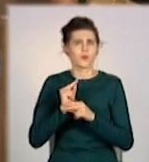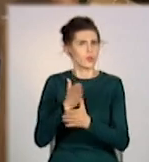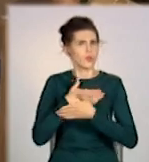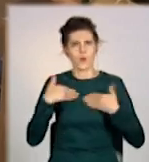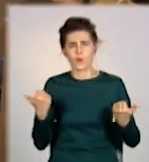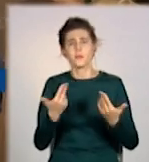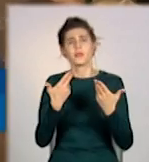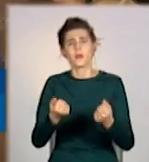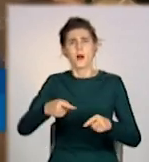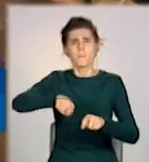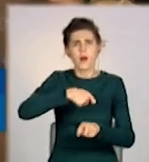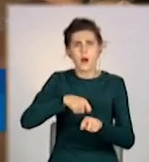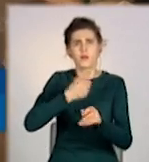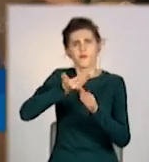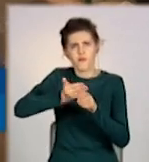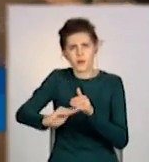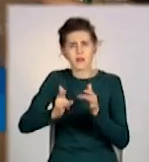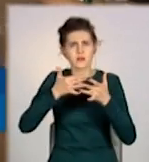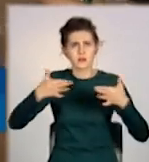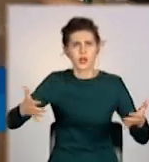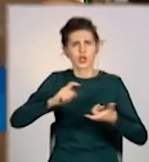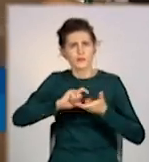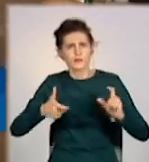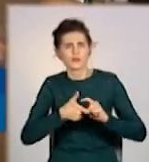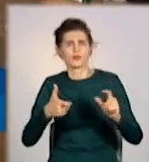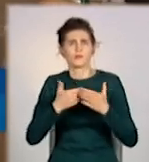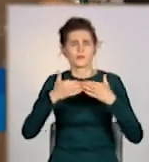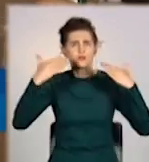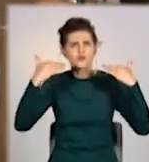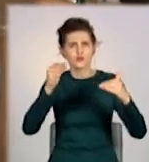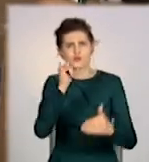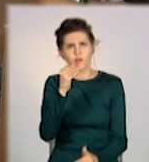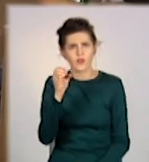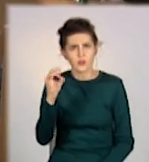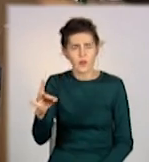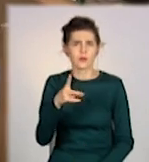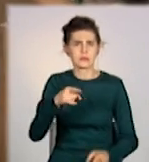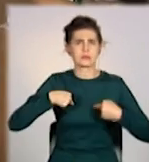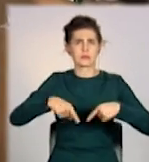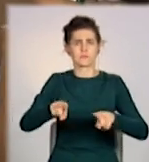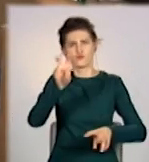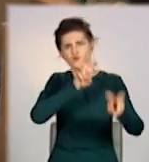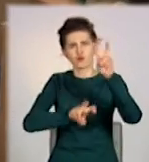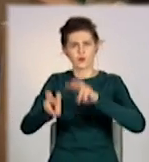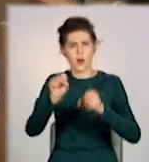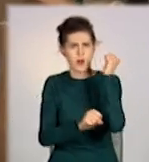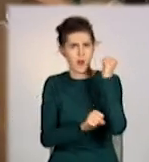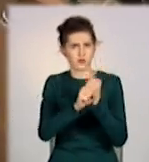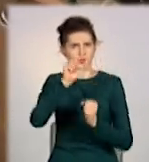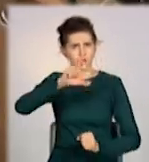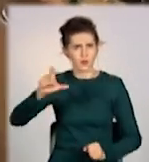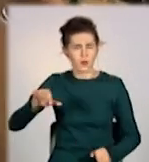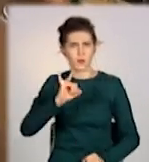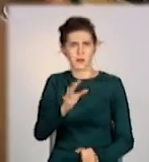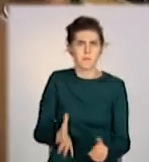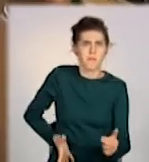мы вам дадим и кирпич, дадим и шифер, дадим и лес. Все, что дадите. Но вы ищите рабочих, оплачиваете им работу. Представьте